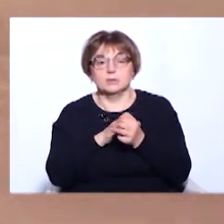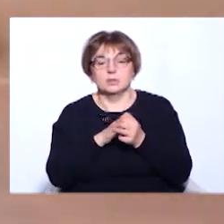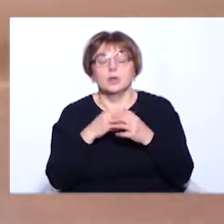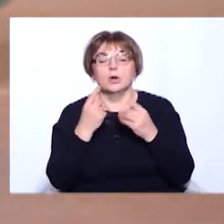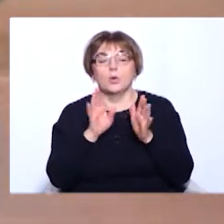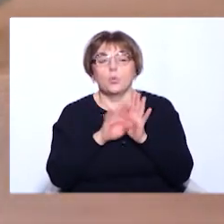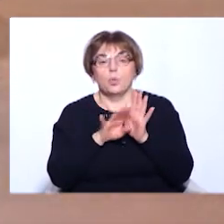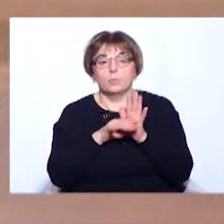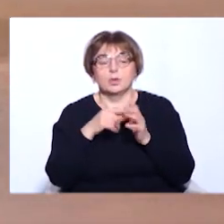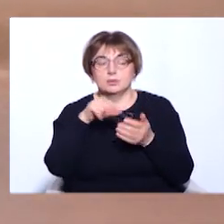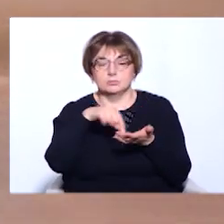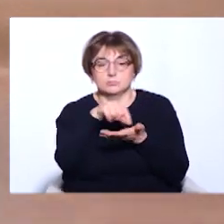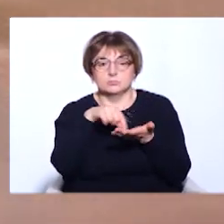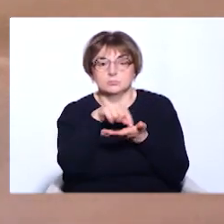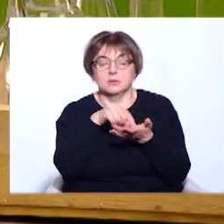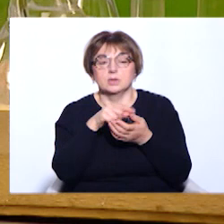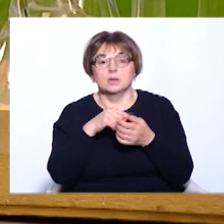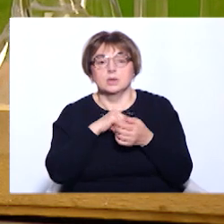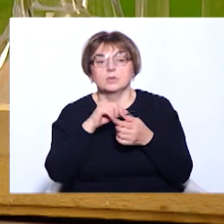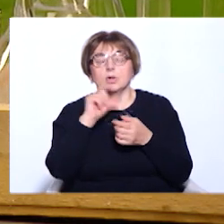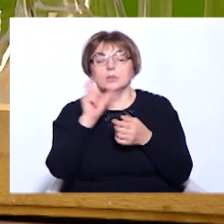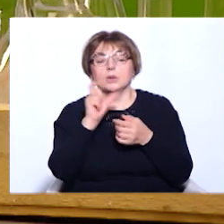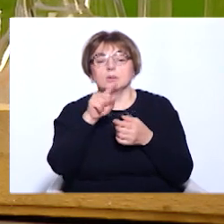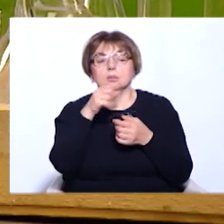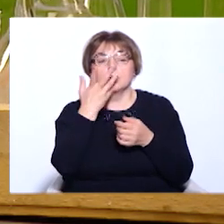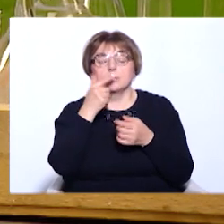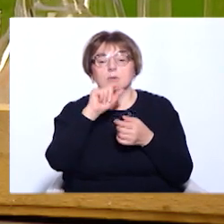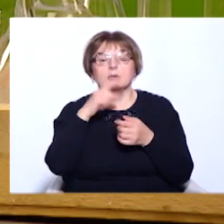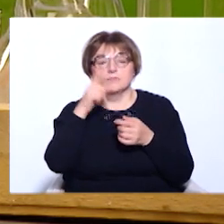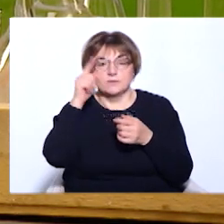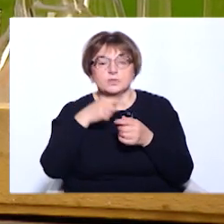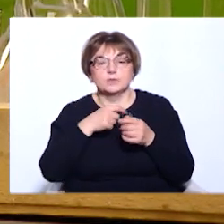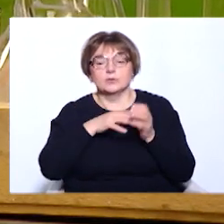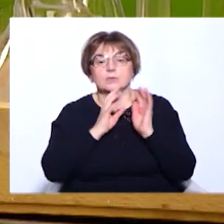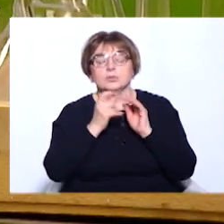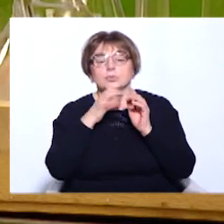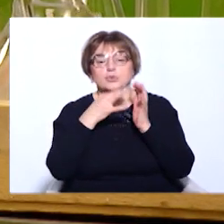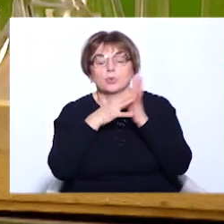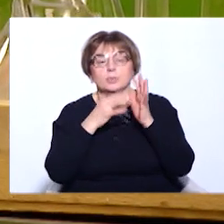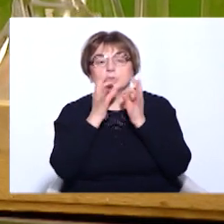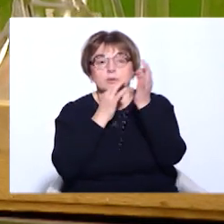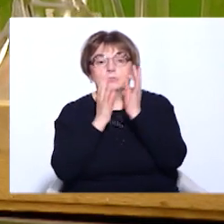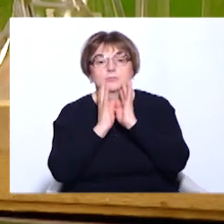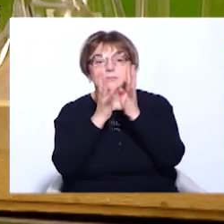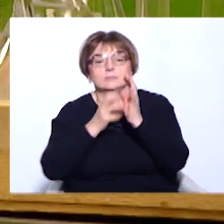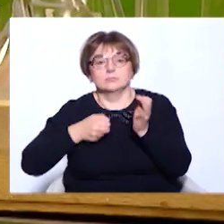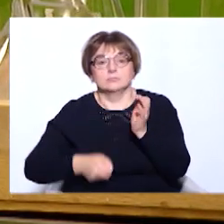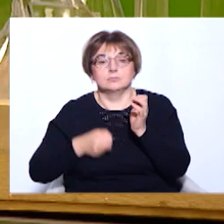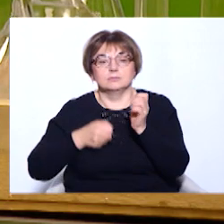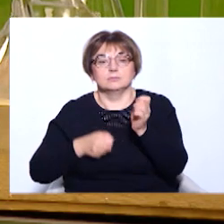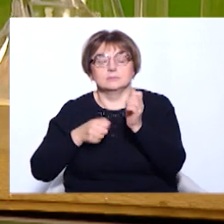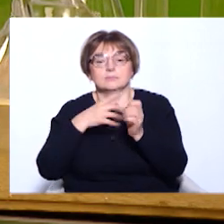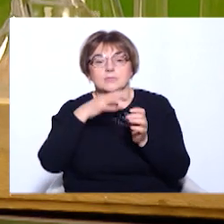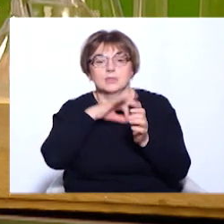უბრალო მორევითაც კი, თქვენ იცით, რომ შაბიამანი გამოიყენება ვენახის შესაწამლად, ეს მარილი